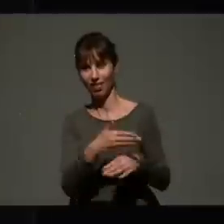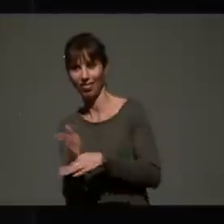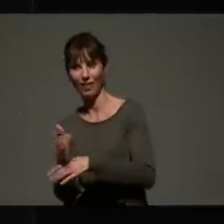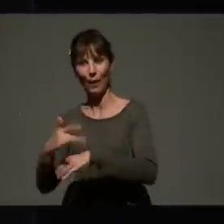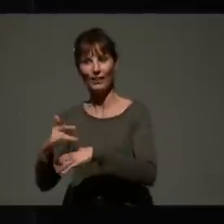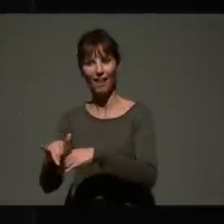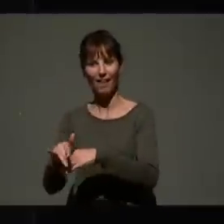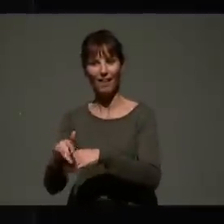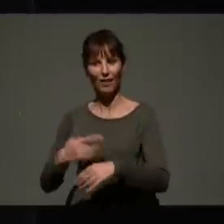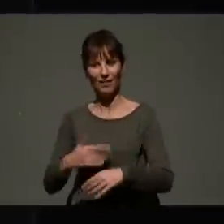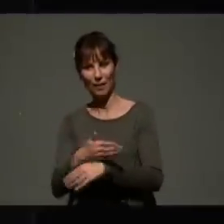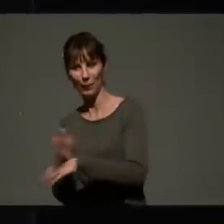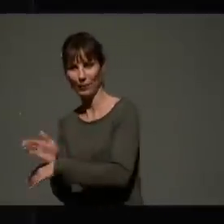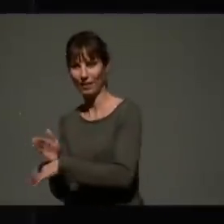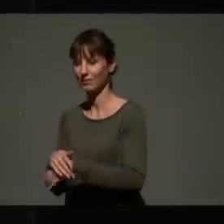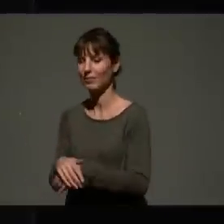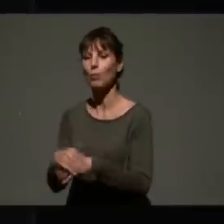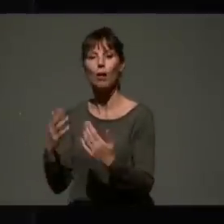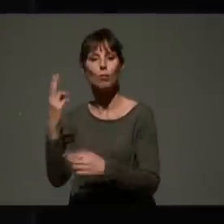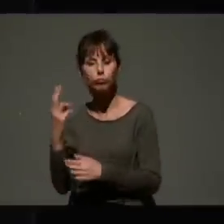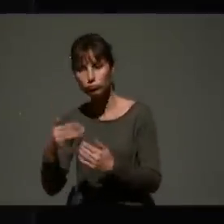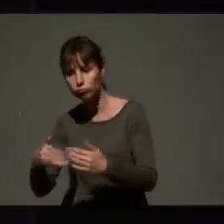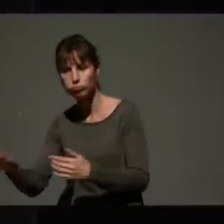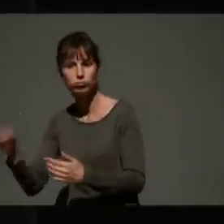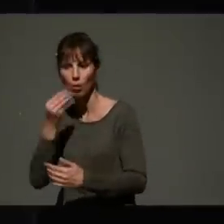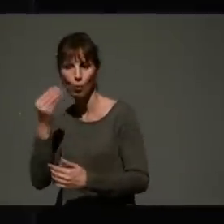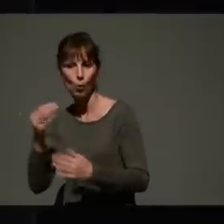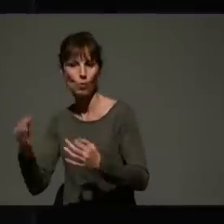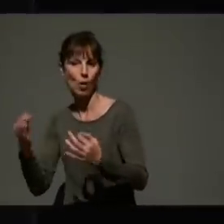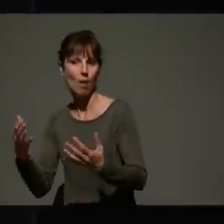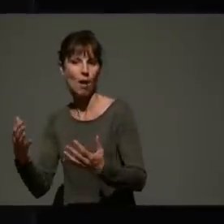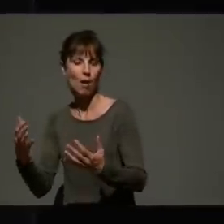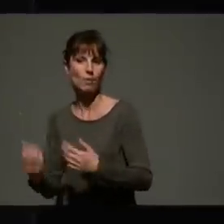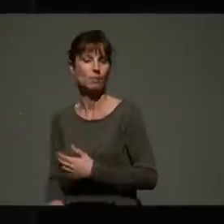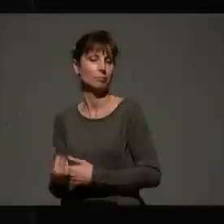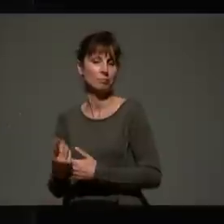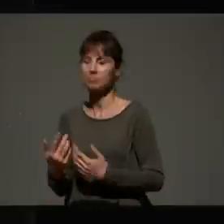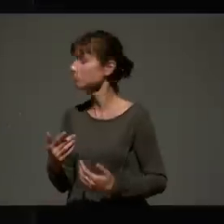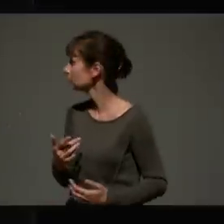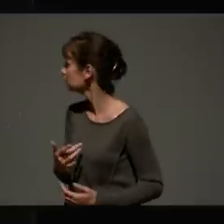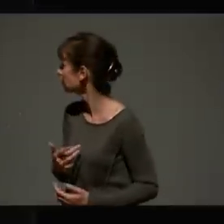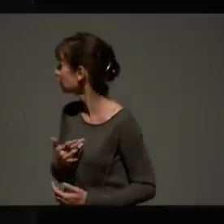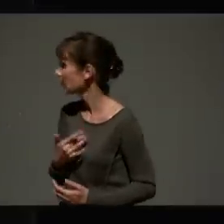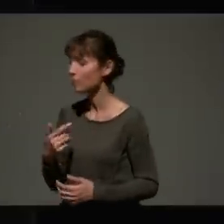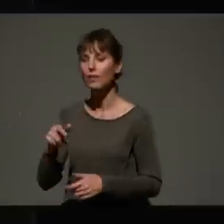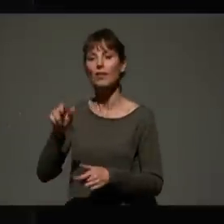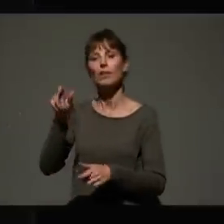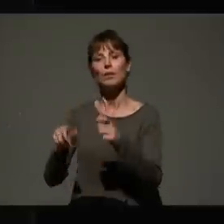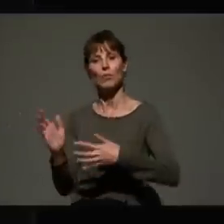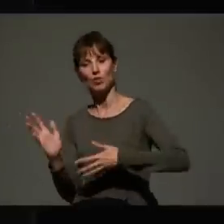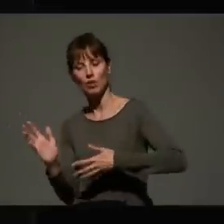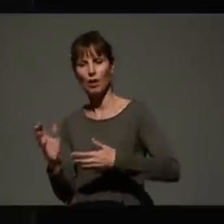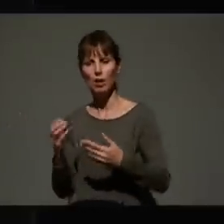déclenchée, tout se passe tout à fait normalement. Donc, il n'y a pas trop d'inquiétude à avoir à ce niveau-là. On voit que les gymnastes, elles avaient des troubles des